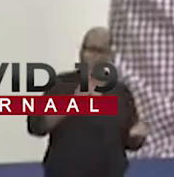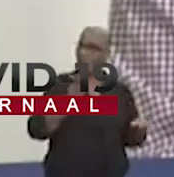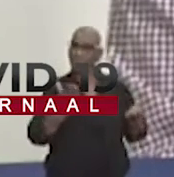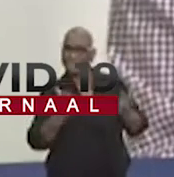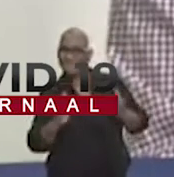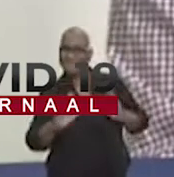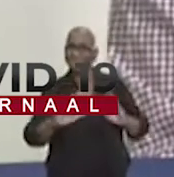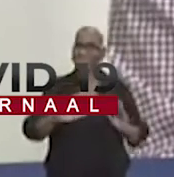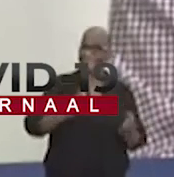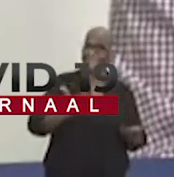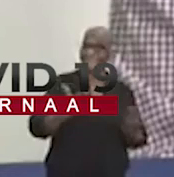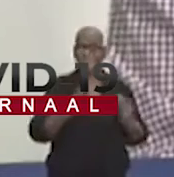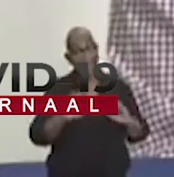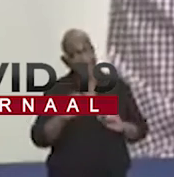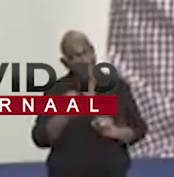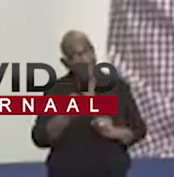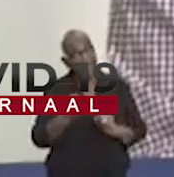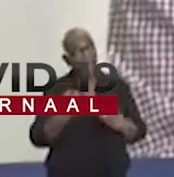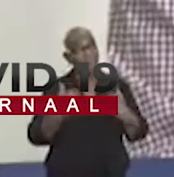er mensen